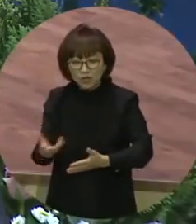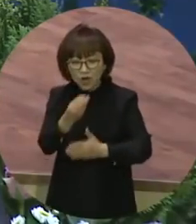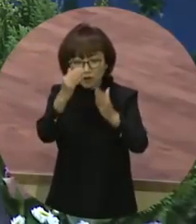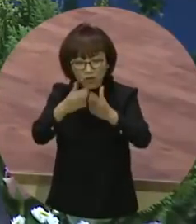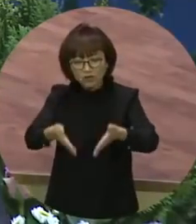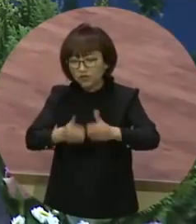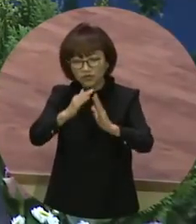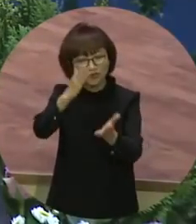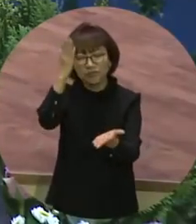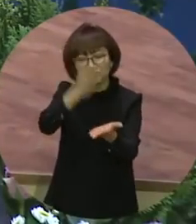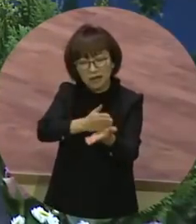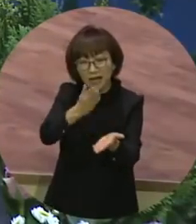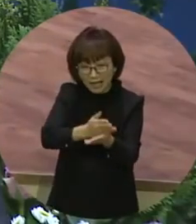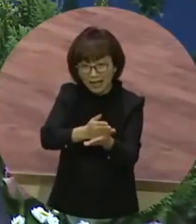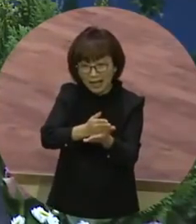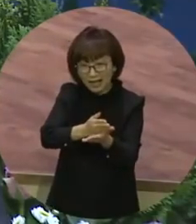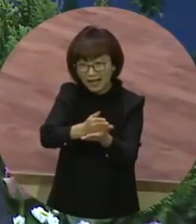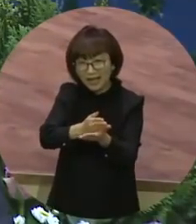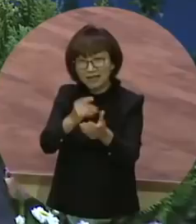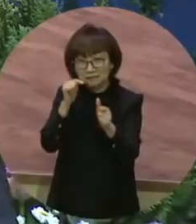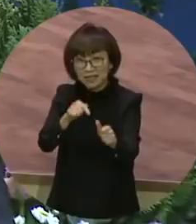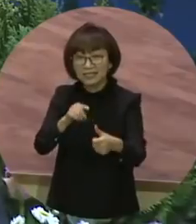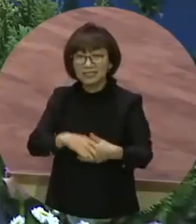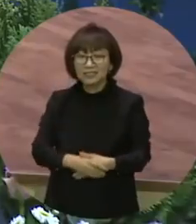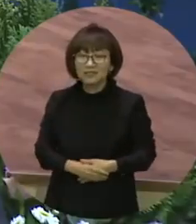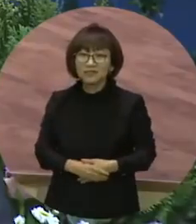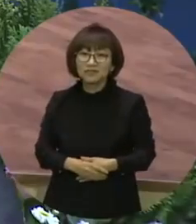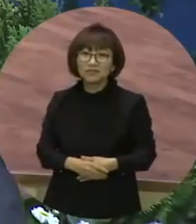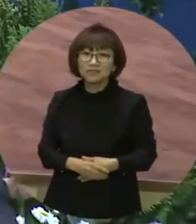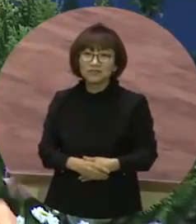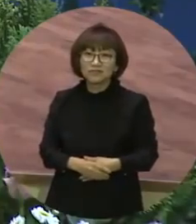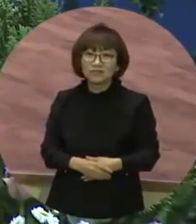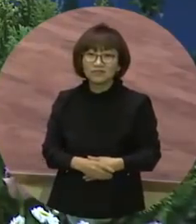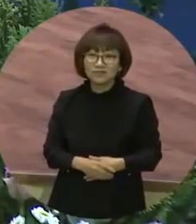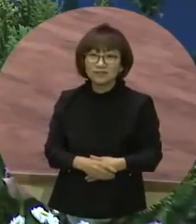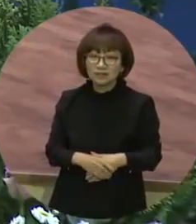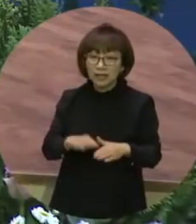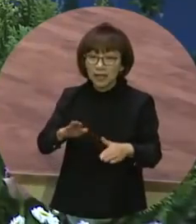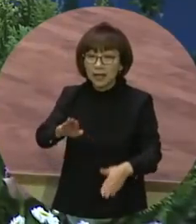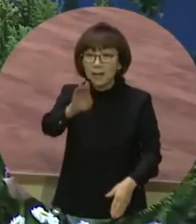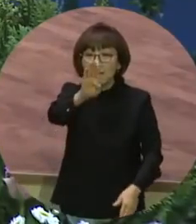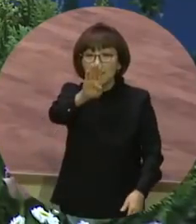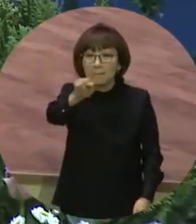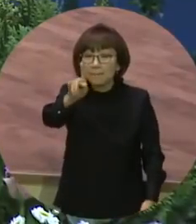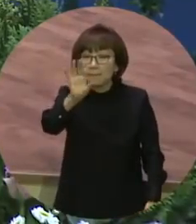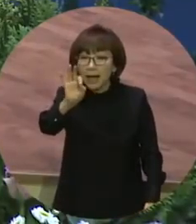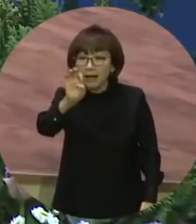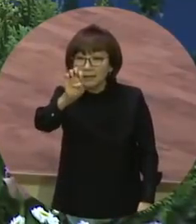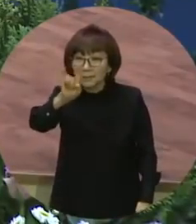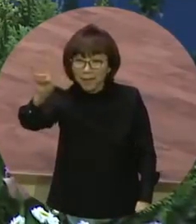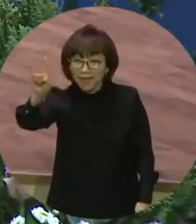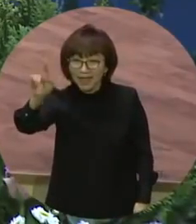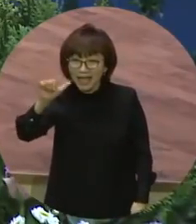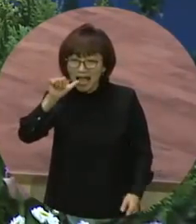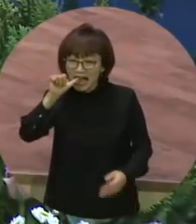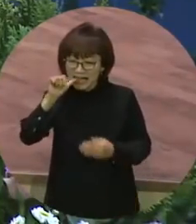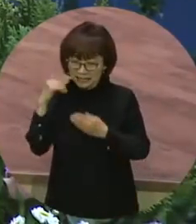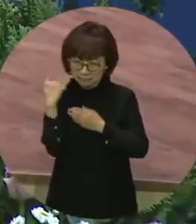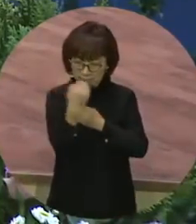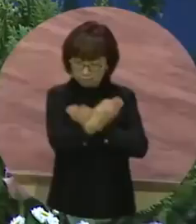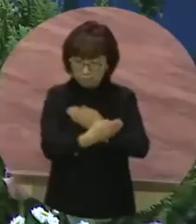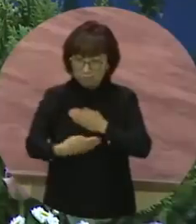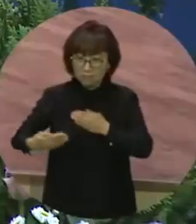죽음의 위기를 넘긴 인물이에요. 그런데 이 방패 신앙을 가지고 환경을